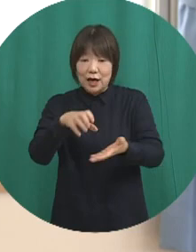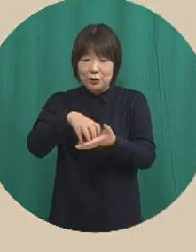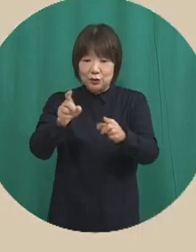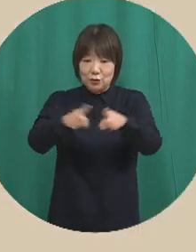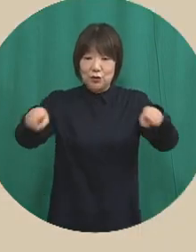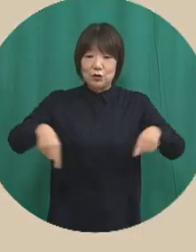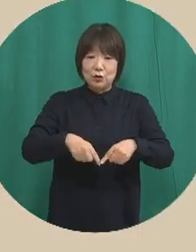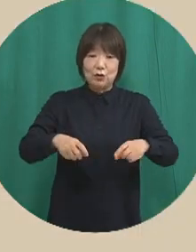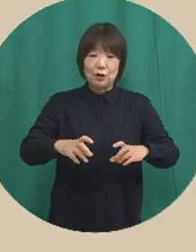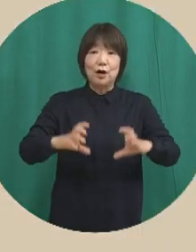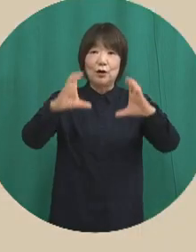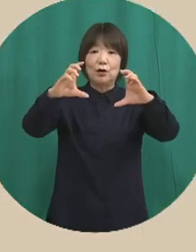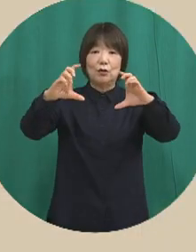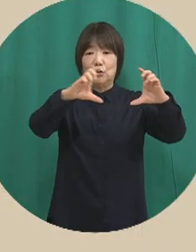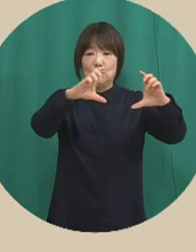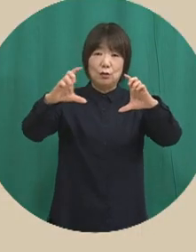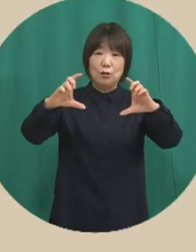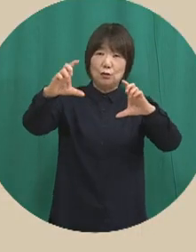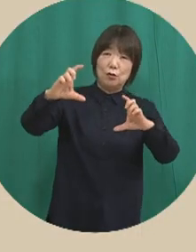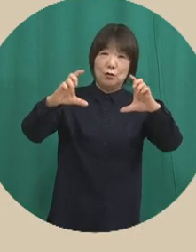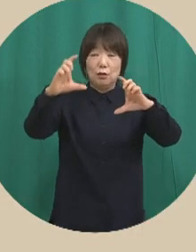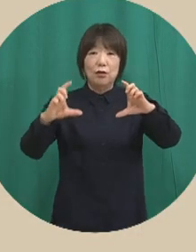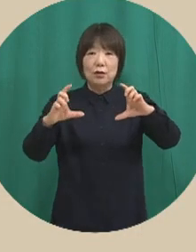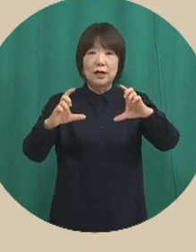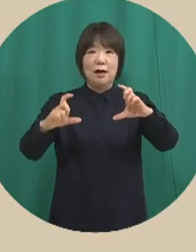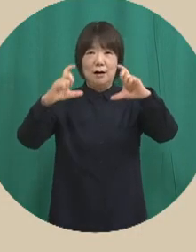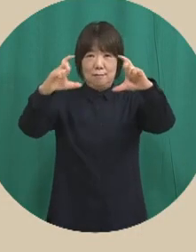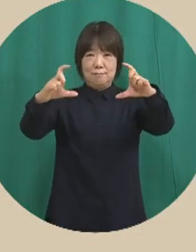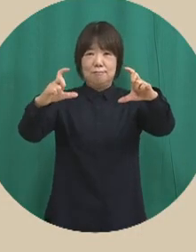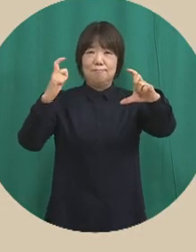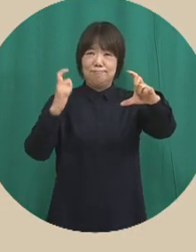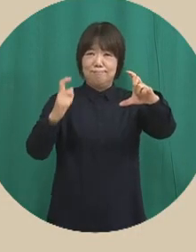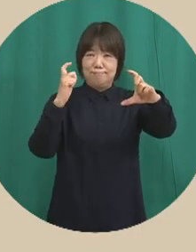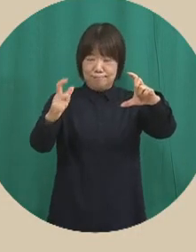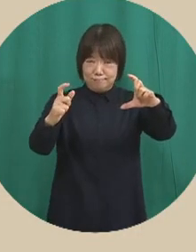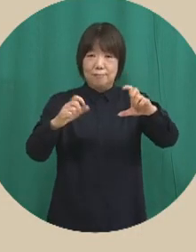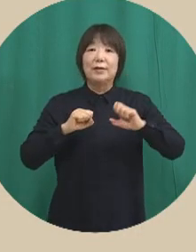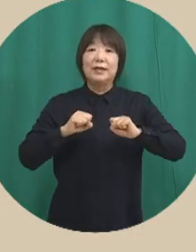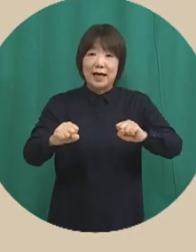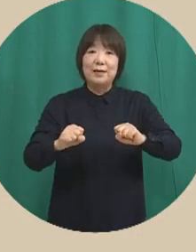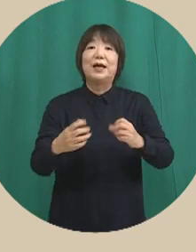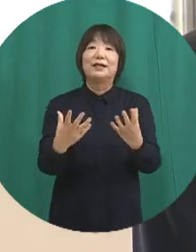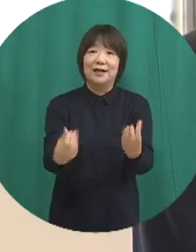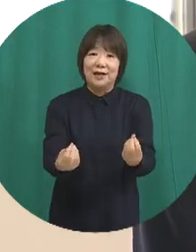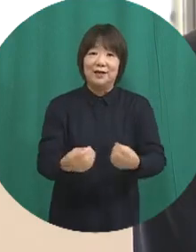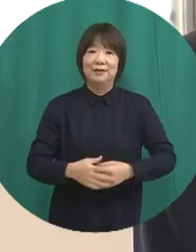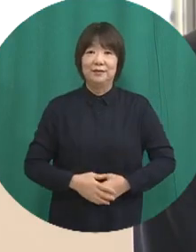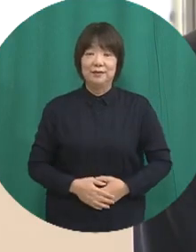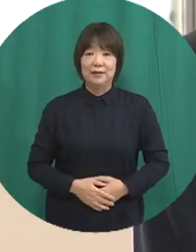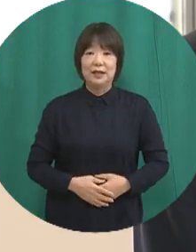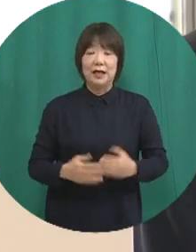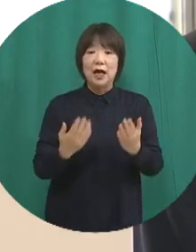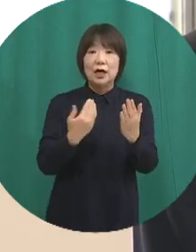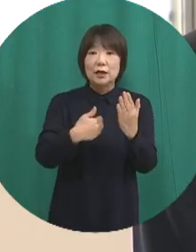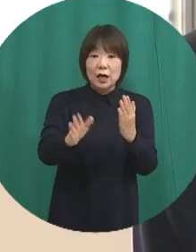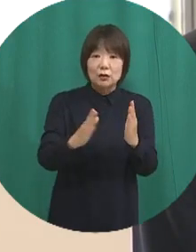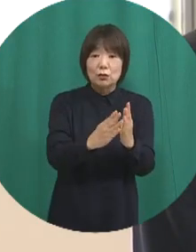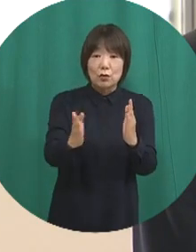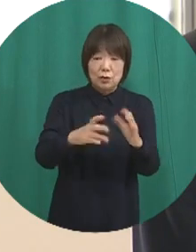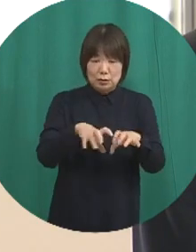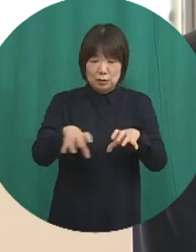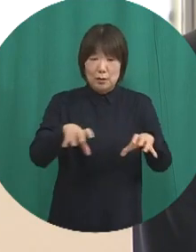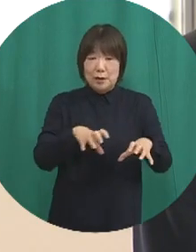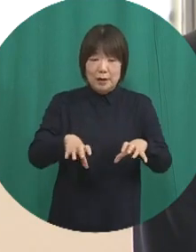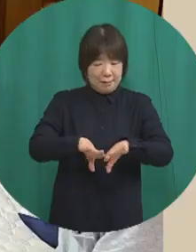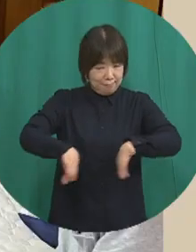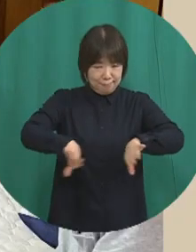が固定されていないケースも多く、位置を変えたりしっかり固定し直しました。 勝手口が使われていないもので